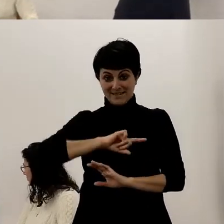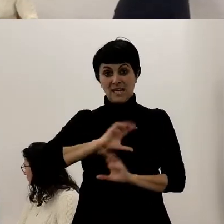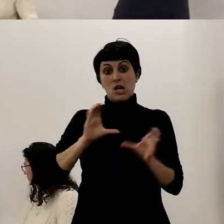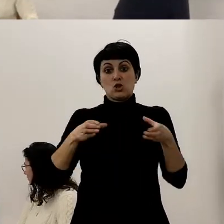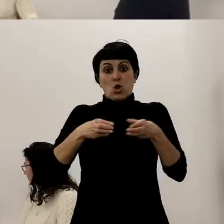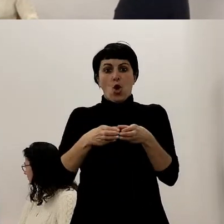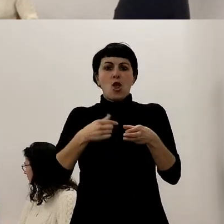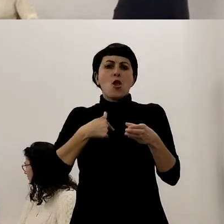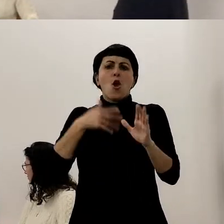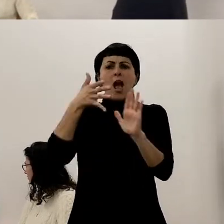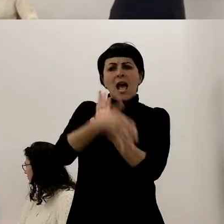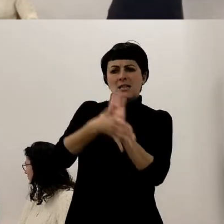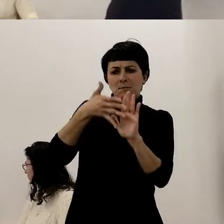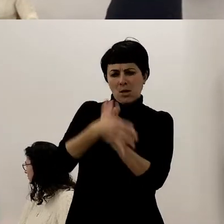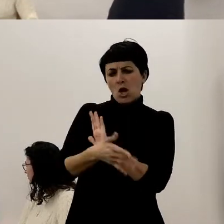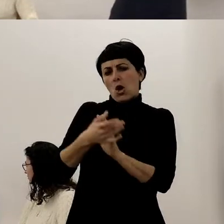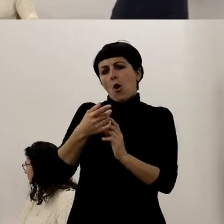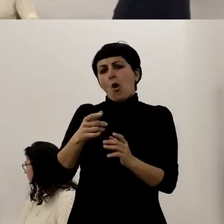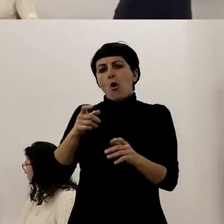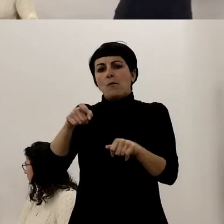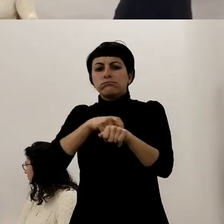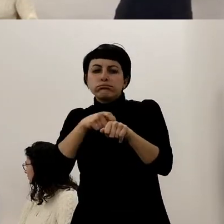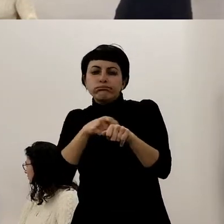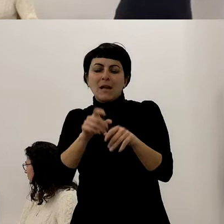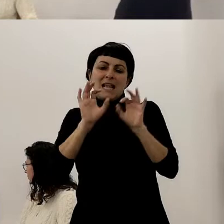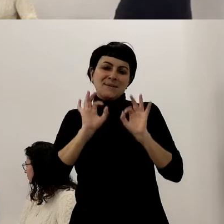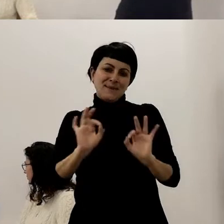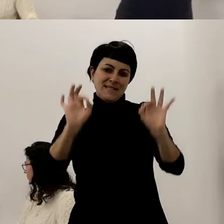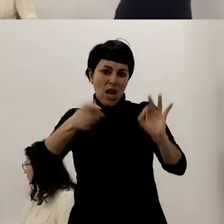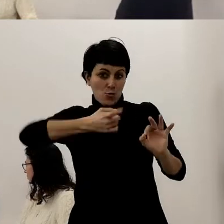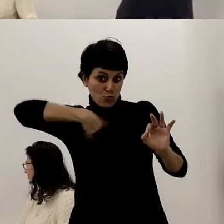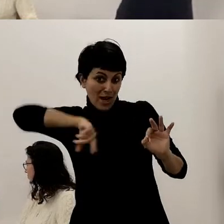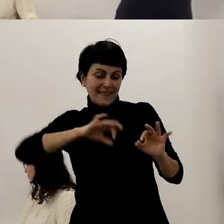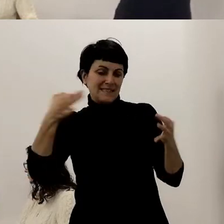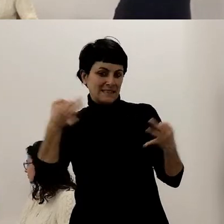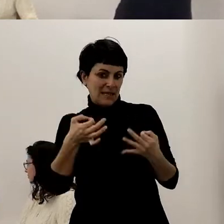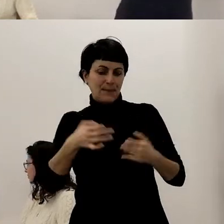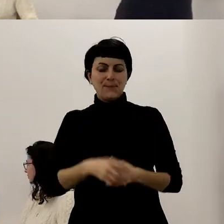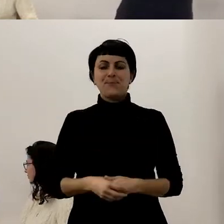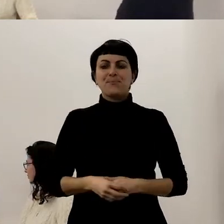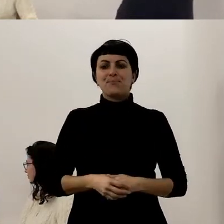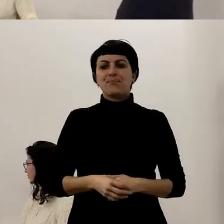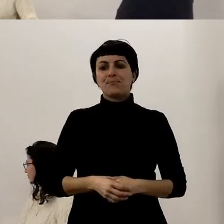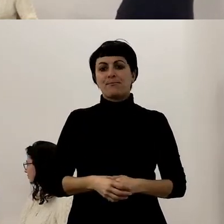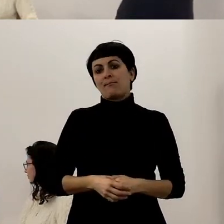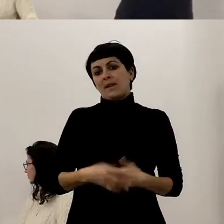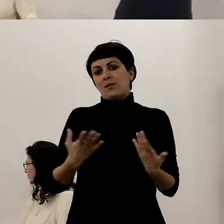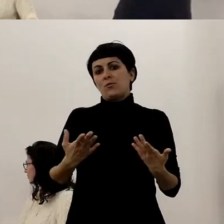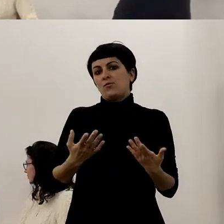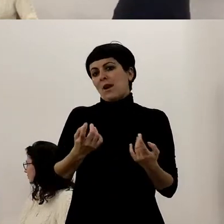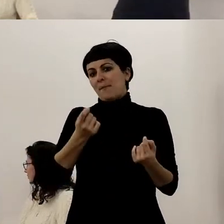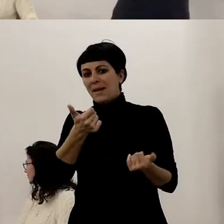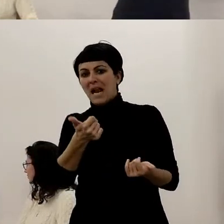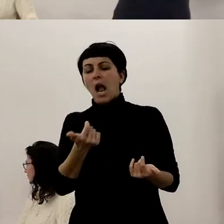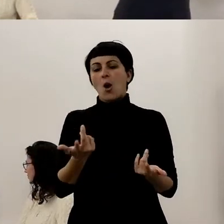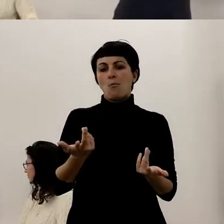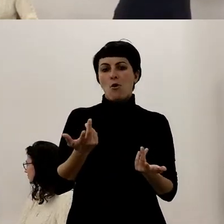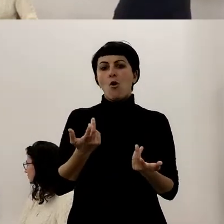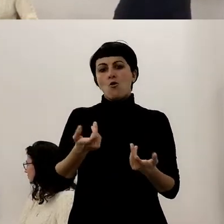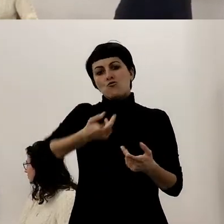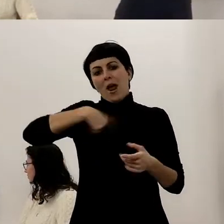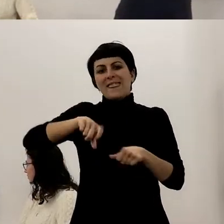us explico una mica la particularitat que nosaltres tenim. O una mica les principals particularitats que